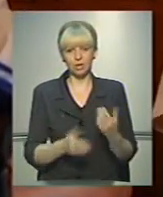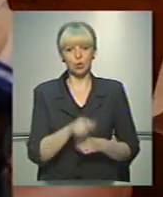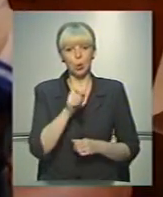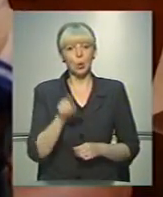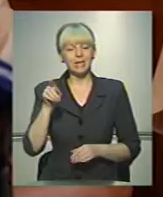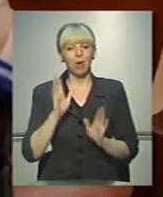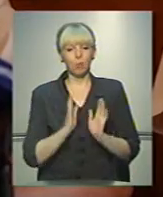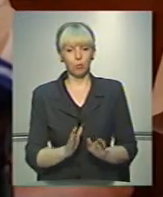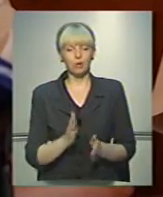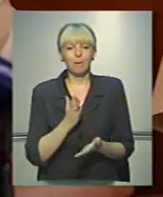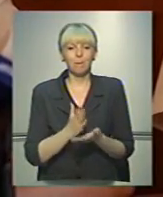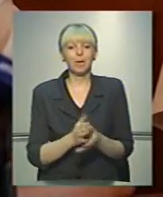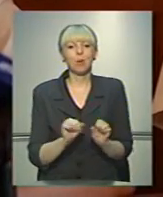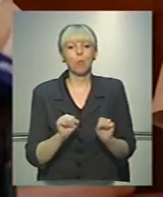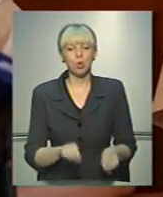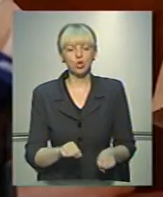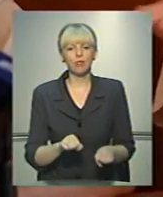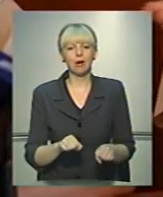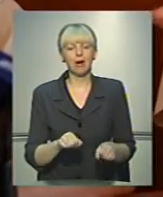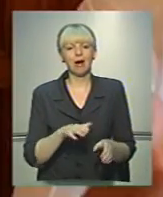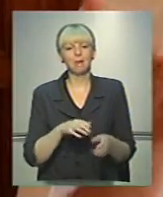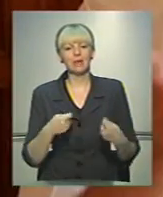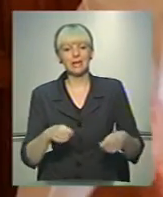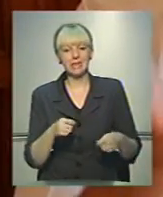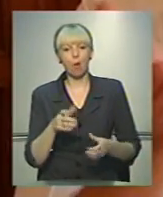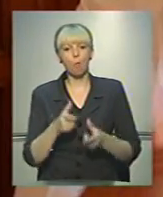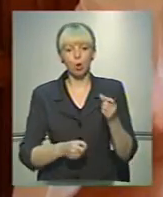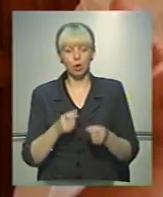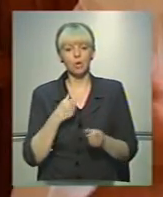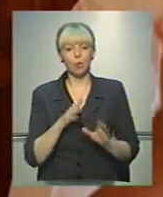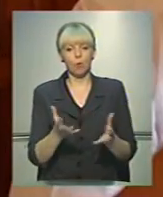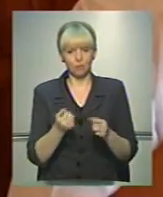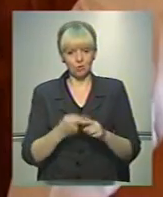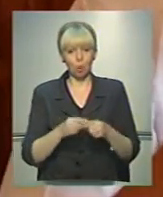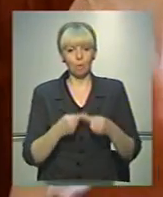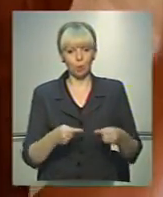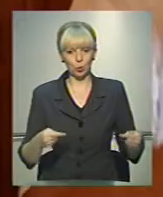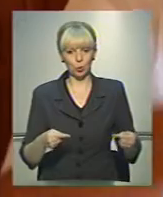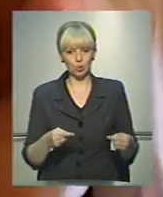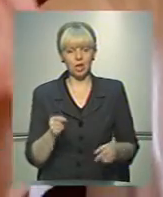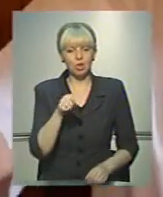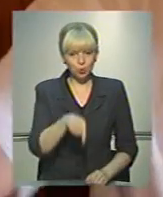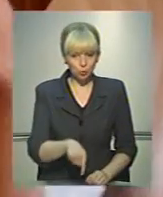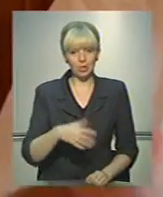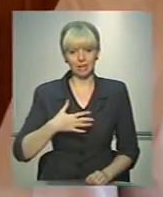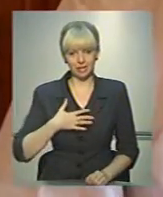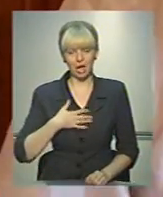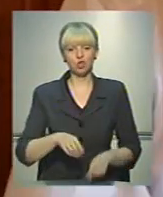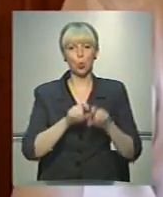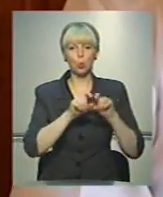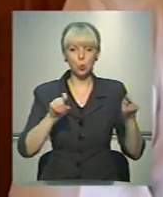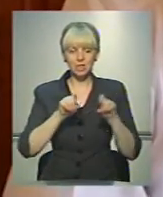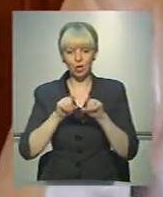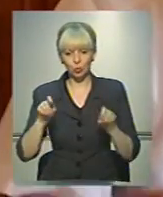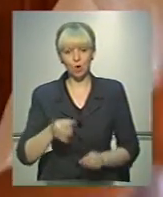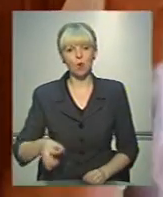там будуть мати можливість реалізації молока, і якщо ми будемо брати цю продукцію сюди, на наші ж установи